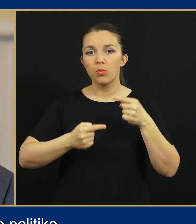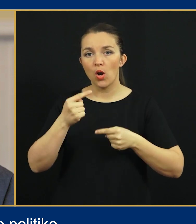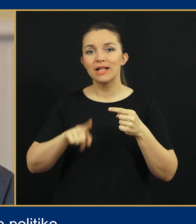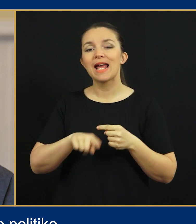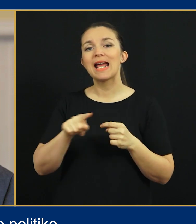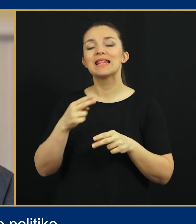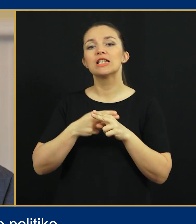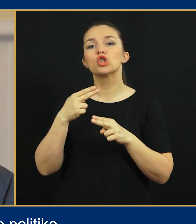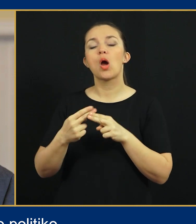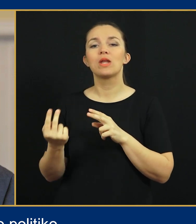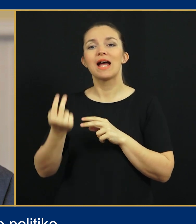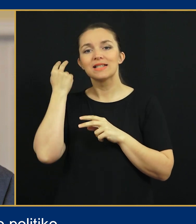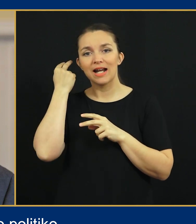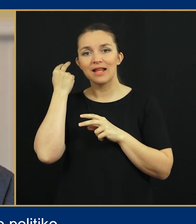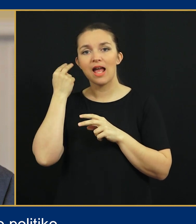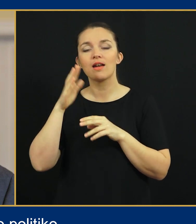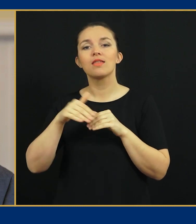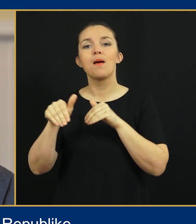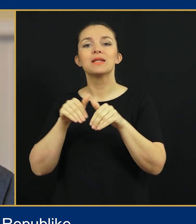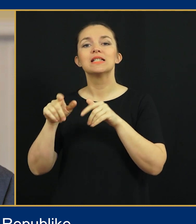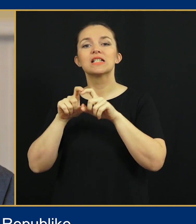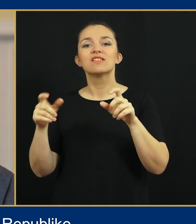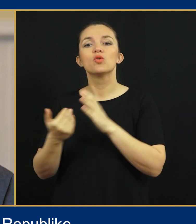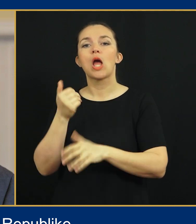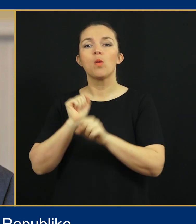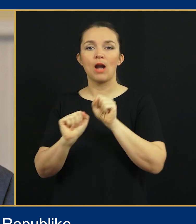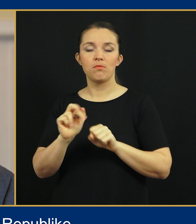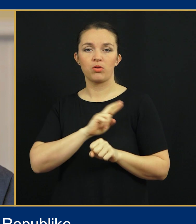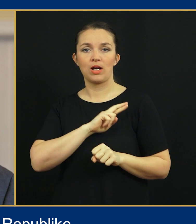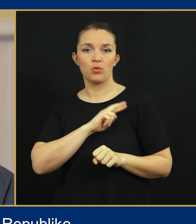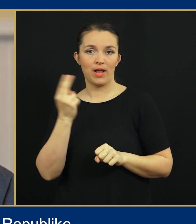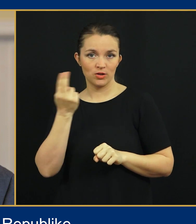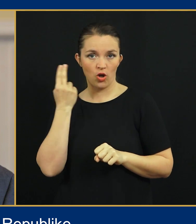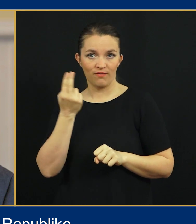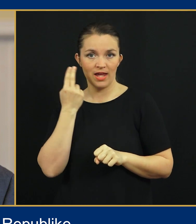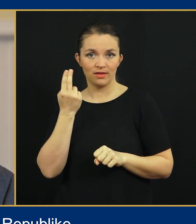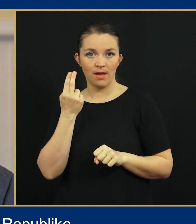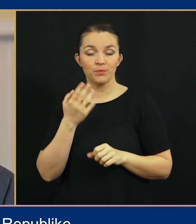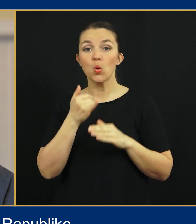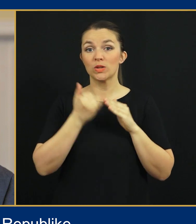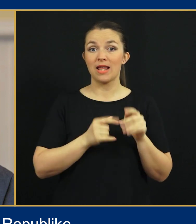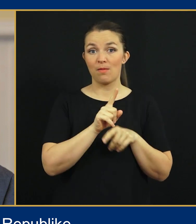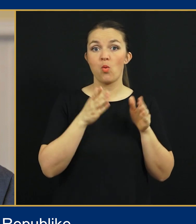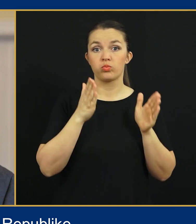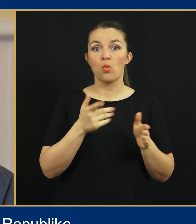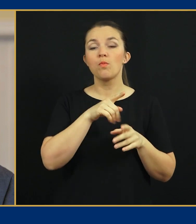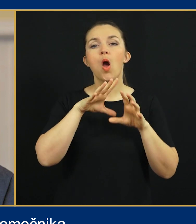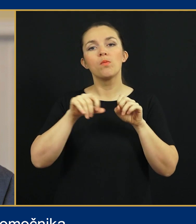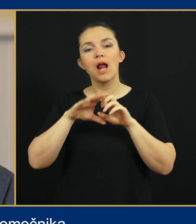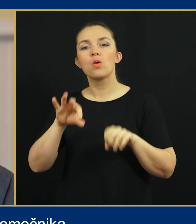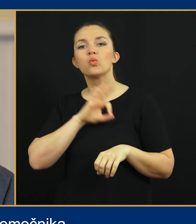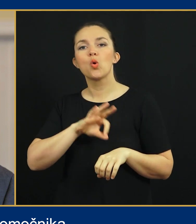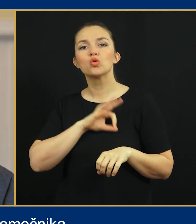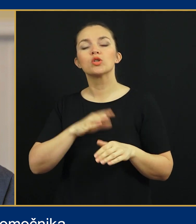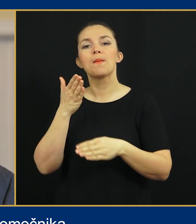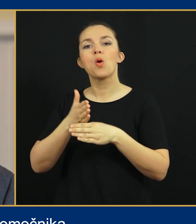obrambno politiko in državnega sekretarja na Ministrstvu za obrambo Republike Slovenije. V zadnjem obdobju pa je